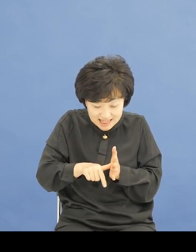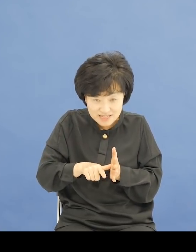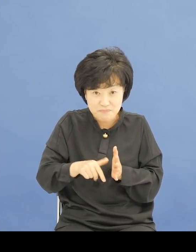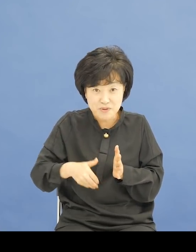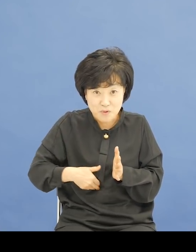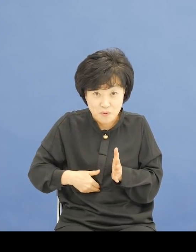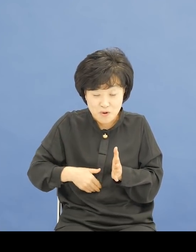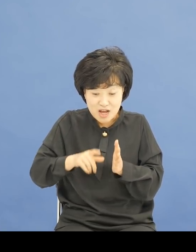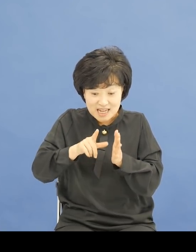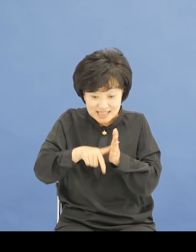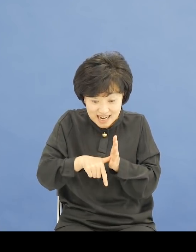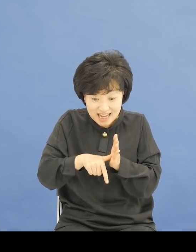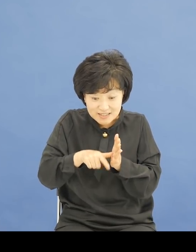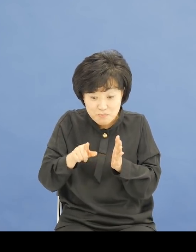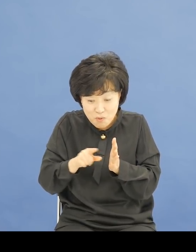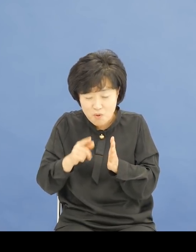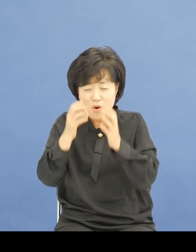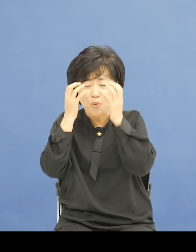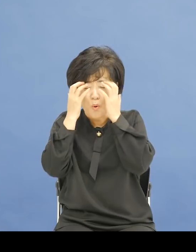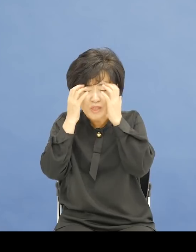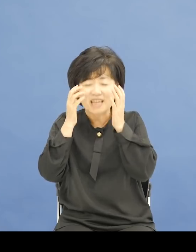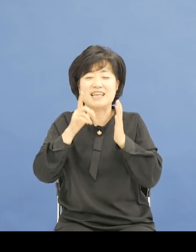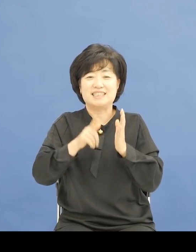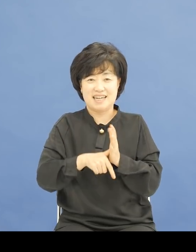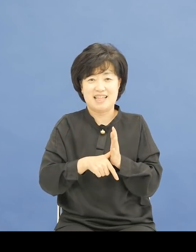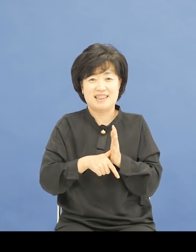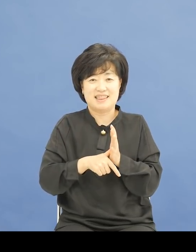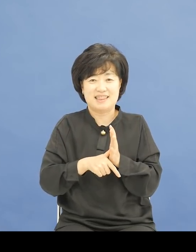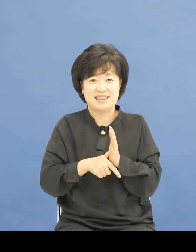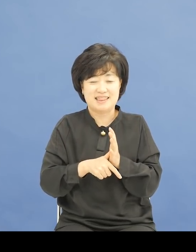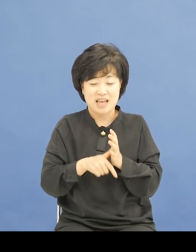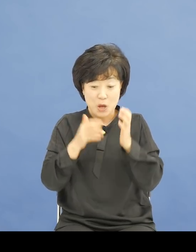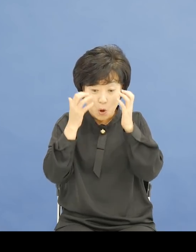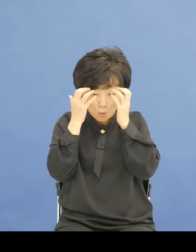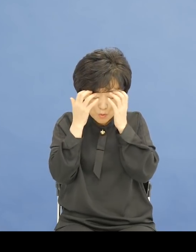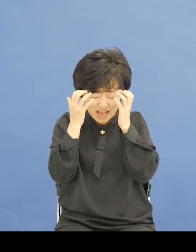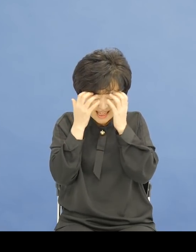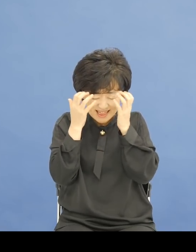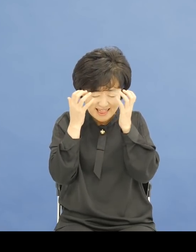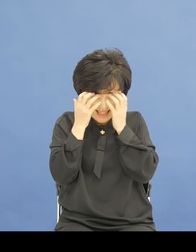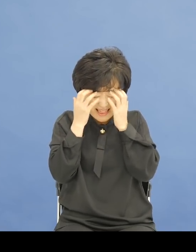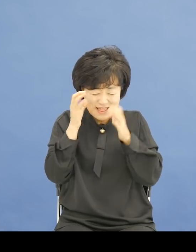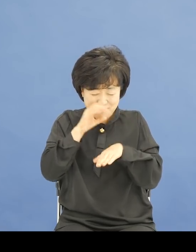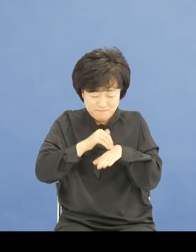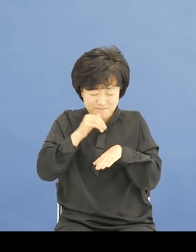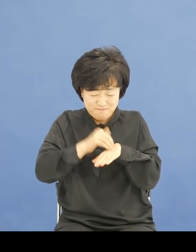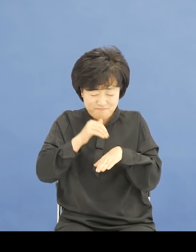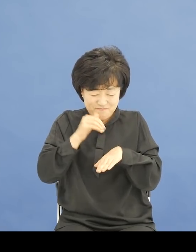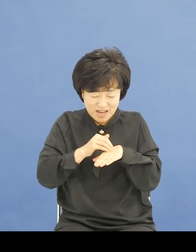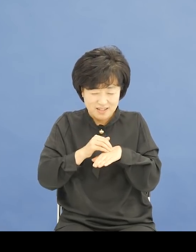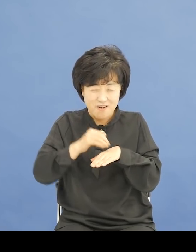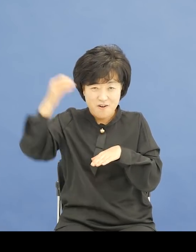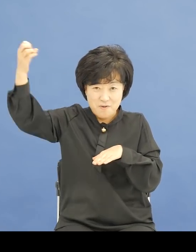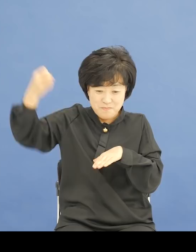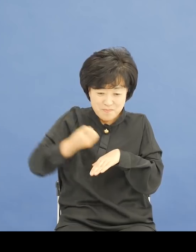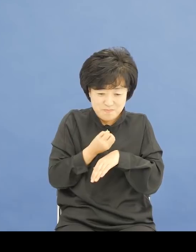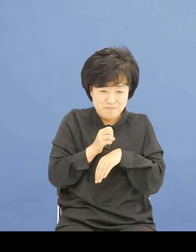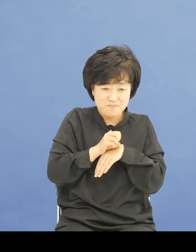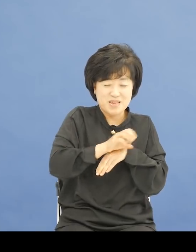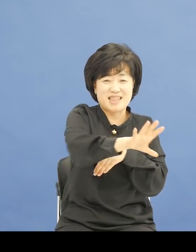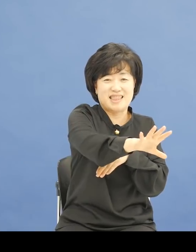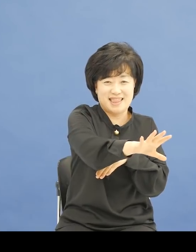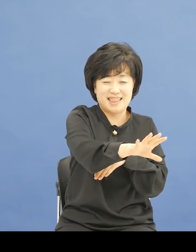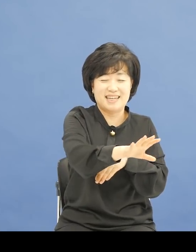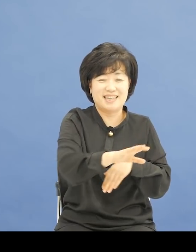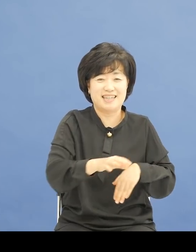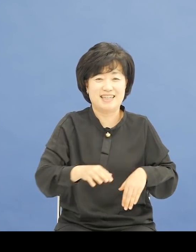시간이 제가 생각하기에 고난의 시간은 하나님께서 간증의 재료를 만드는 시간이라고 생각합니다.